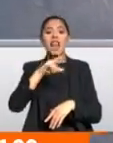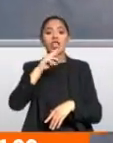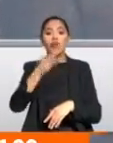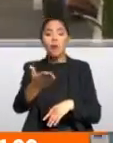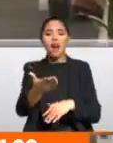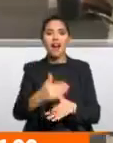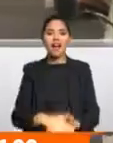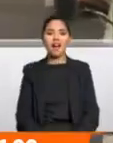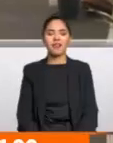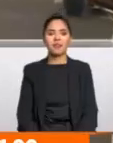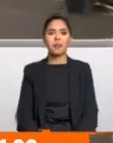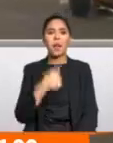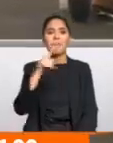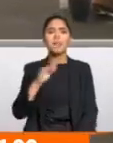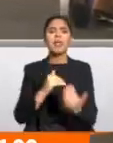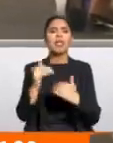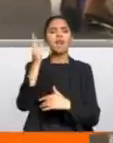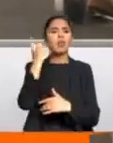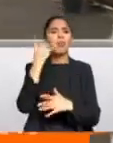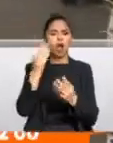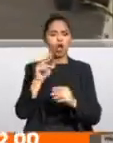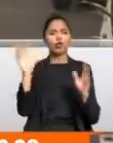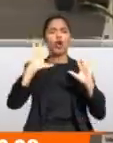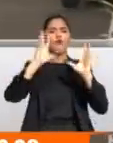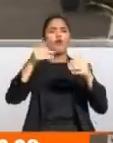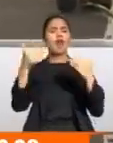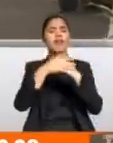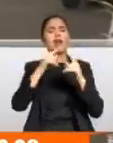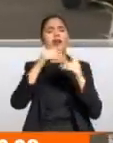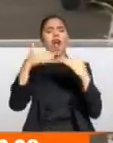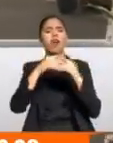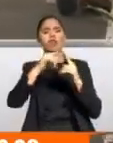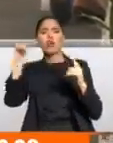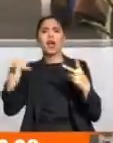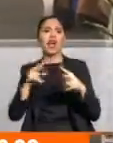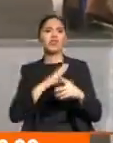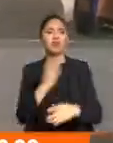numara. Binin üzerinde markanın olduğu fuar yarın akşama kadar açık.